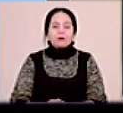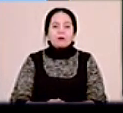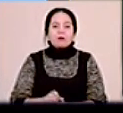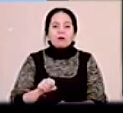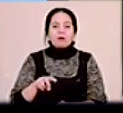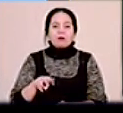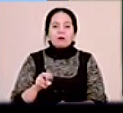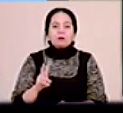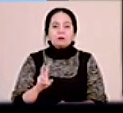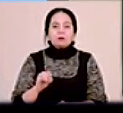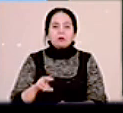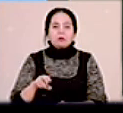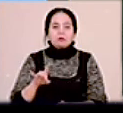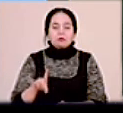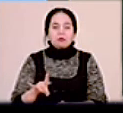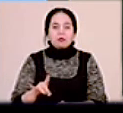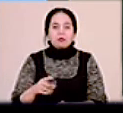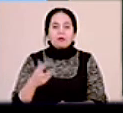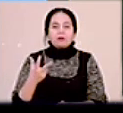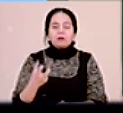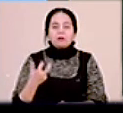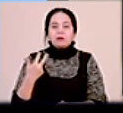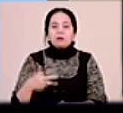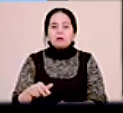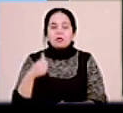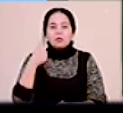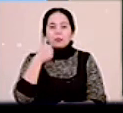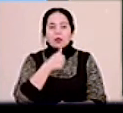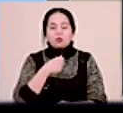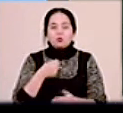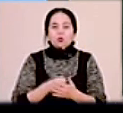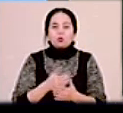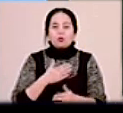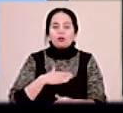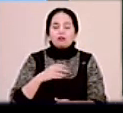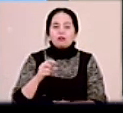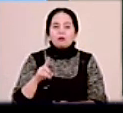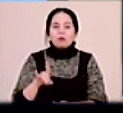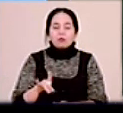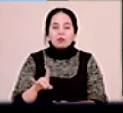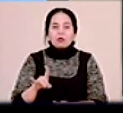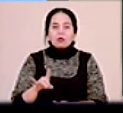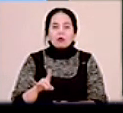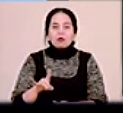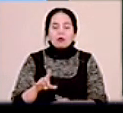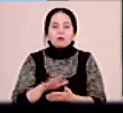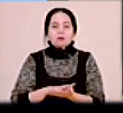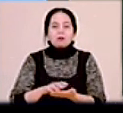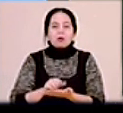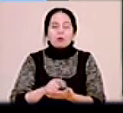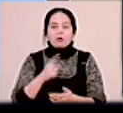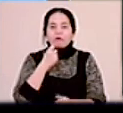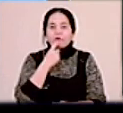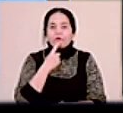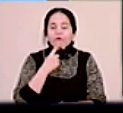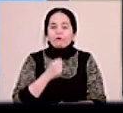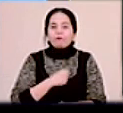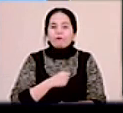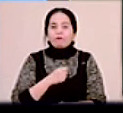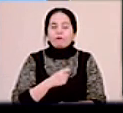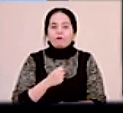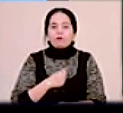Александр Македонский в 330 году до нашей эры разгромил войско